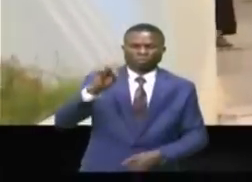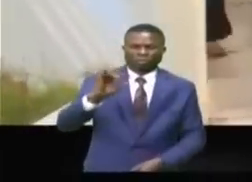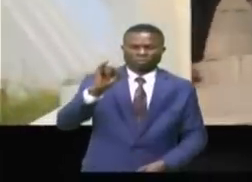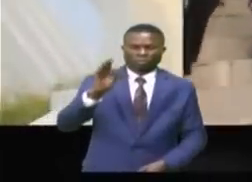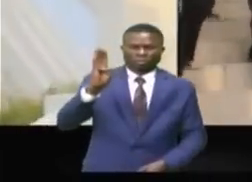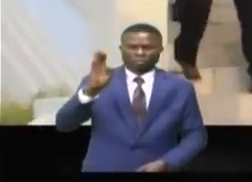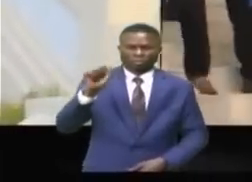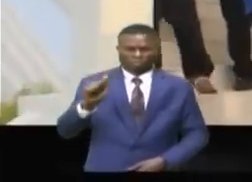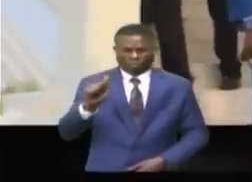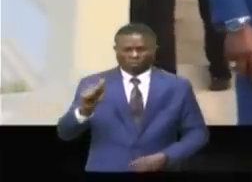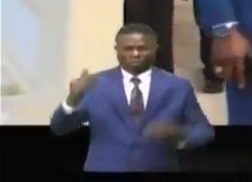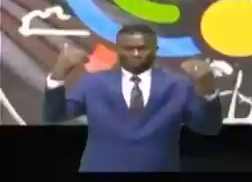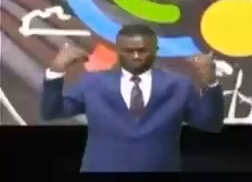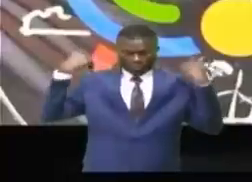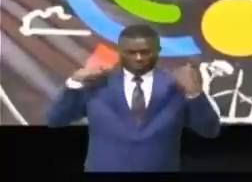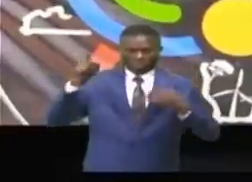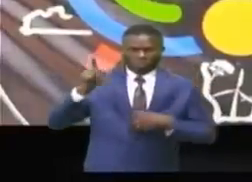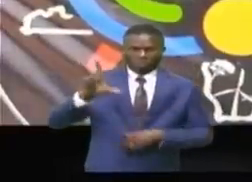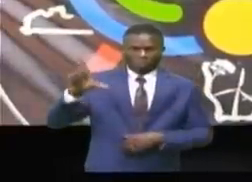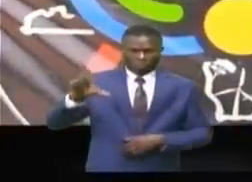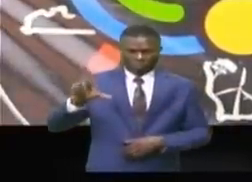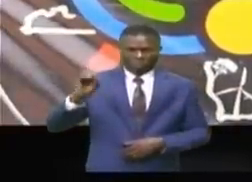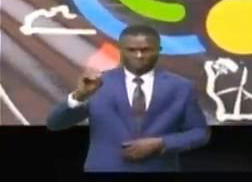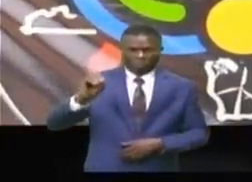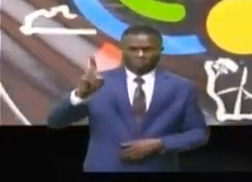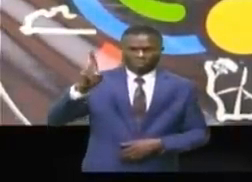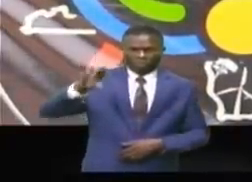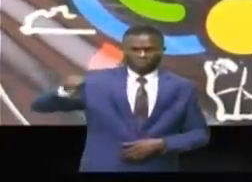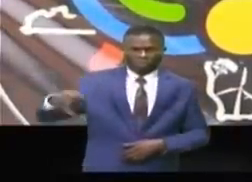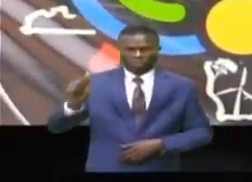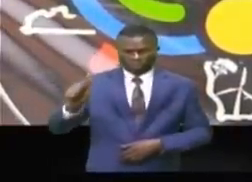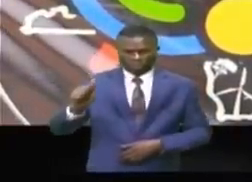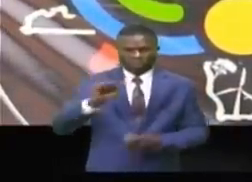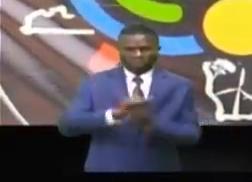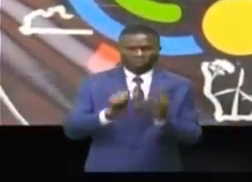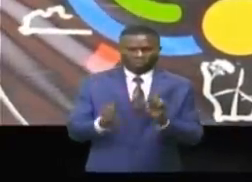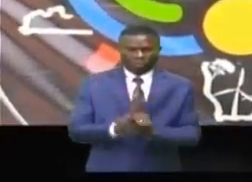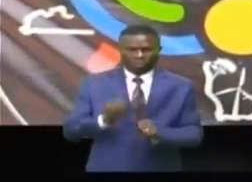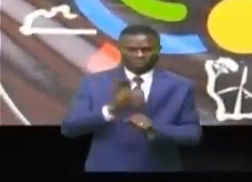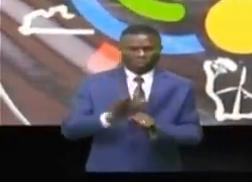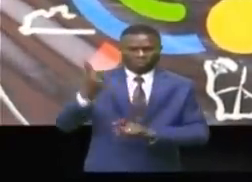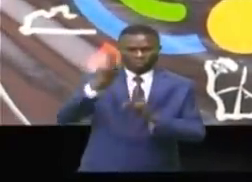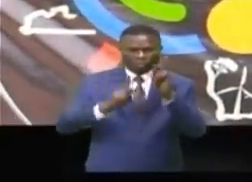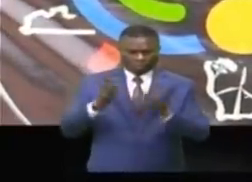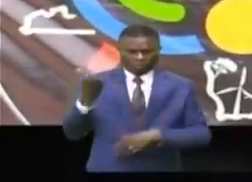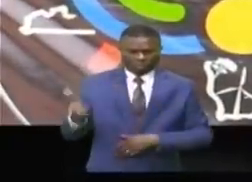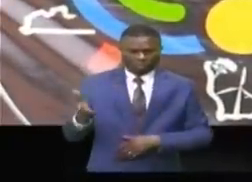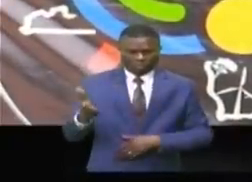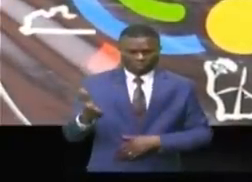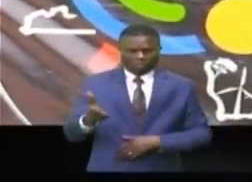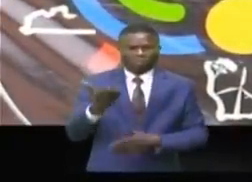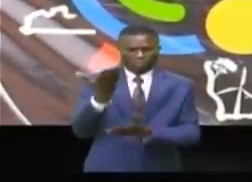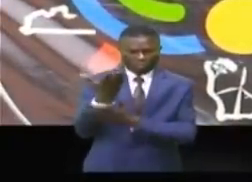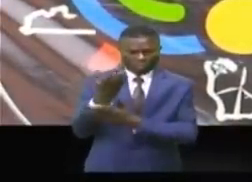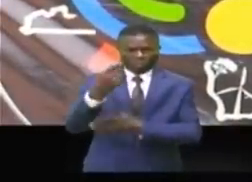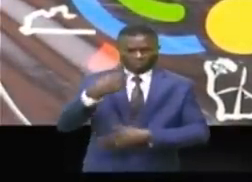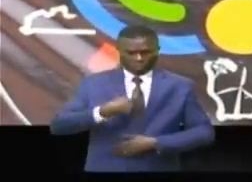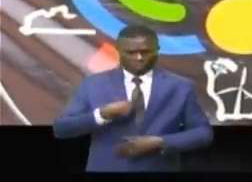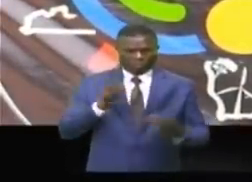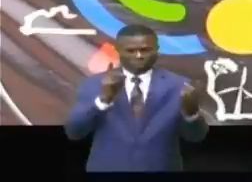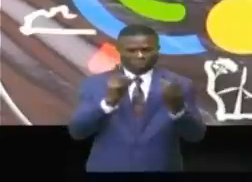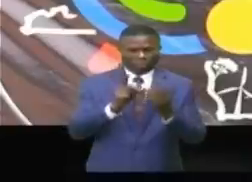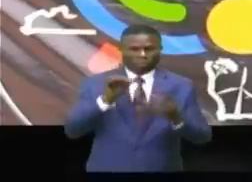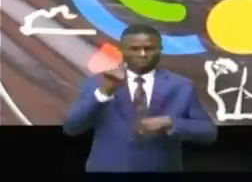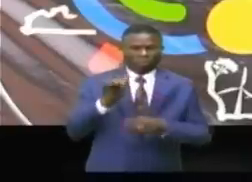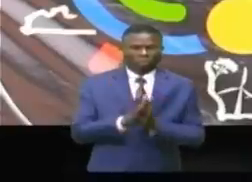rencontre, l'élu de Lodja déclare ce qui suit. Le désiderata de la population du Saint-Kourou m'a obligé de venir rencontrer l'ODG